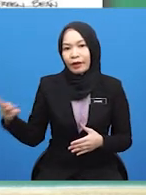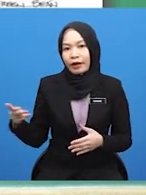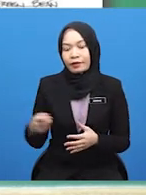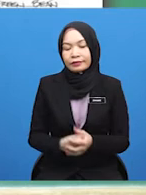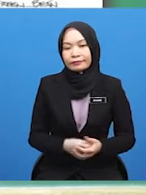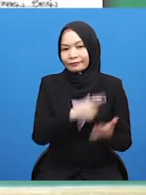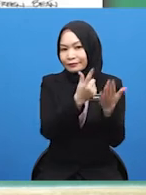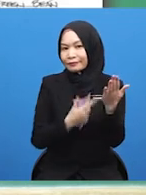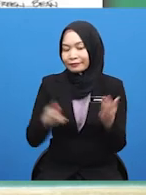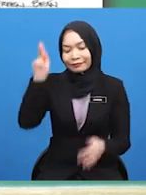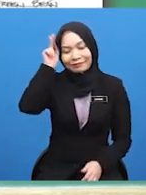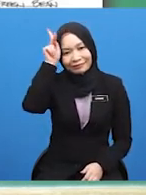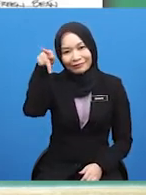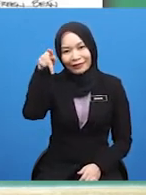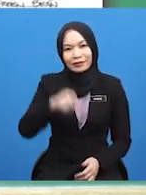konsep